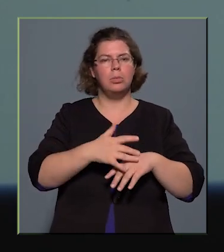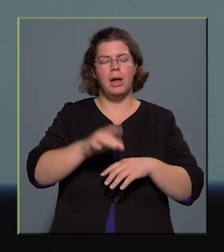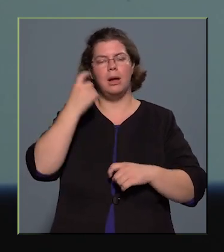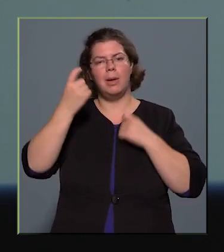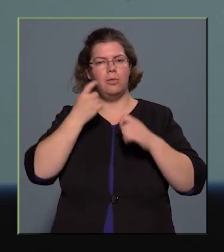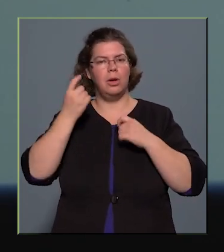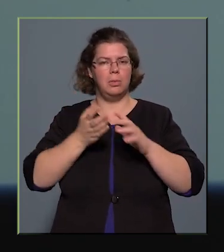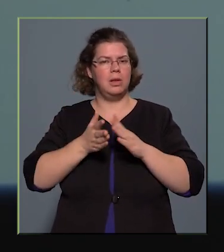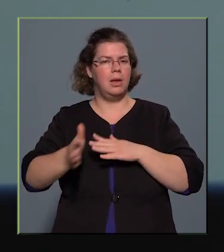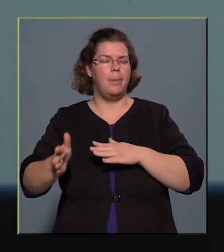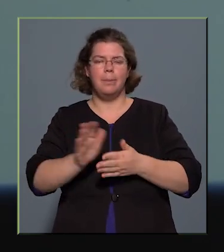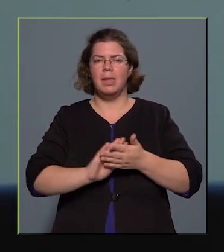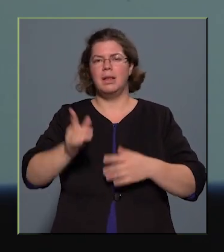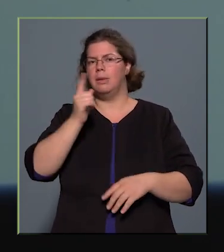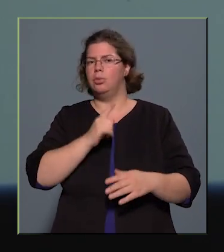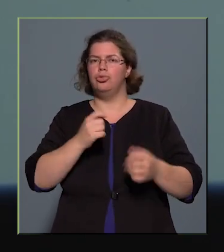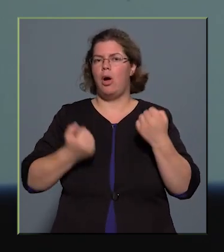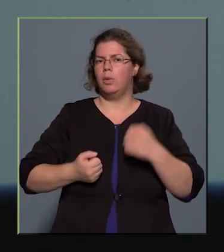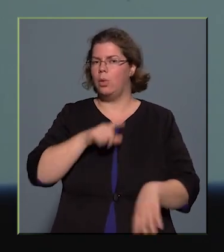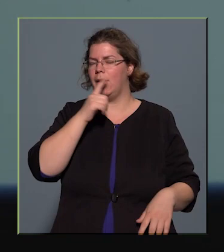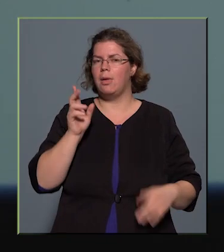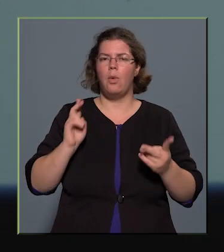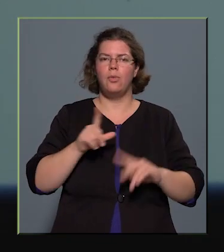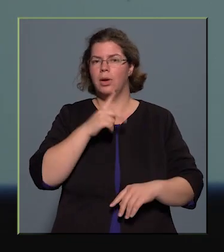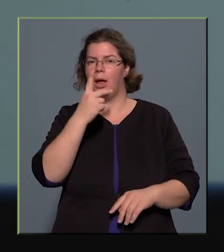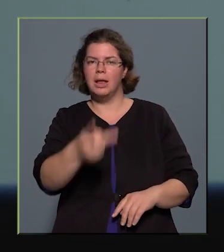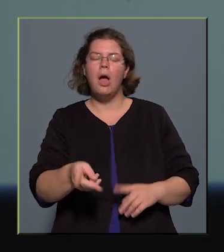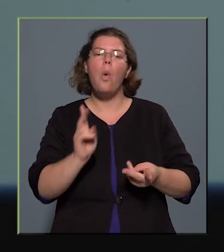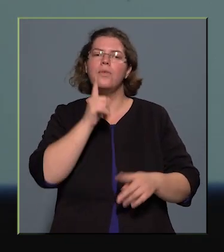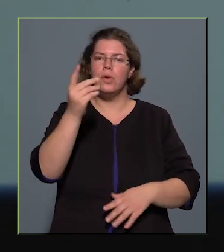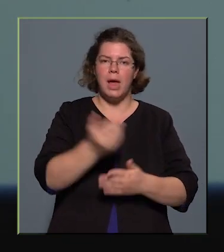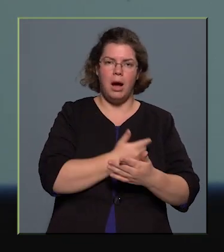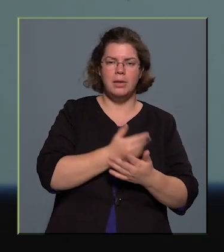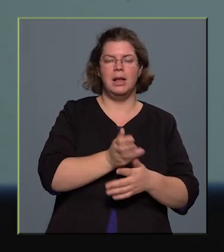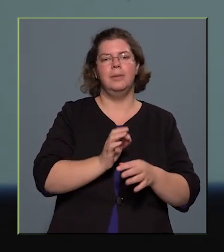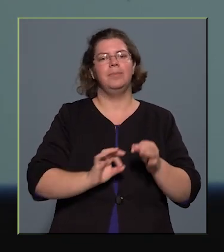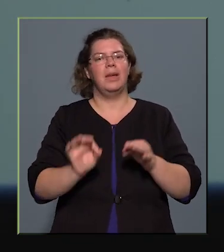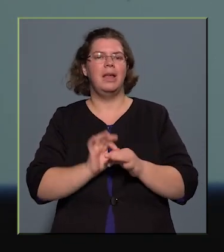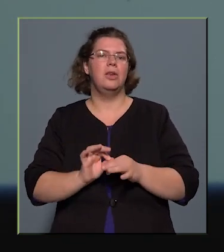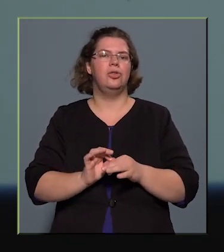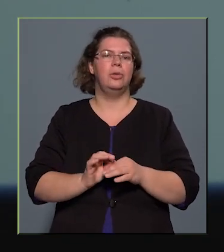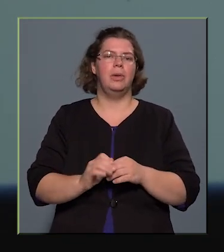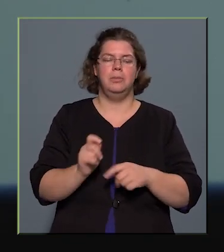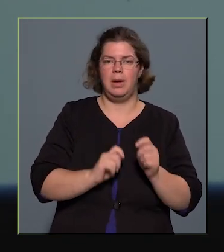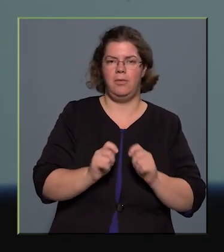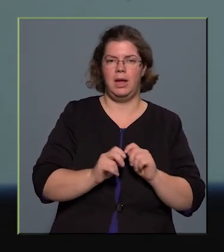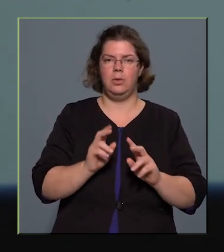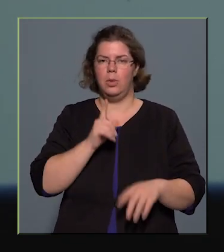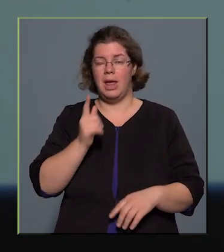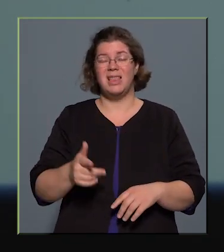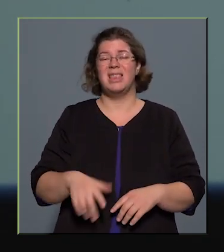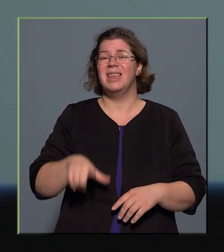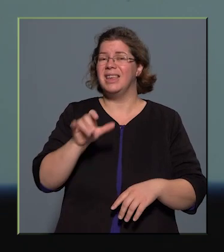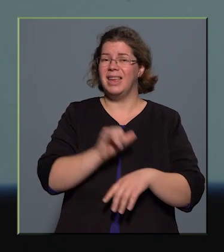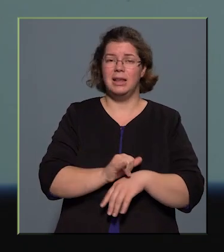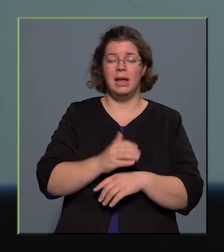hogy milyen típusú autók lesznek, hogy fognak kinézni, hogy fogják őket használni. A teljesítmény az megvehető lesz, lényegében 2 hétre